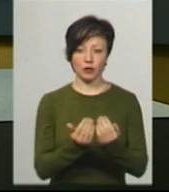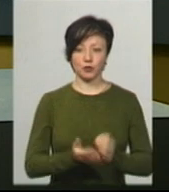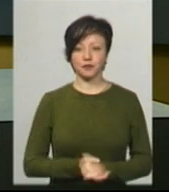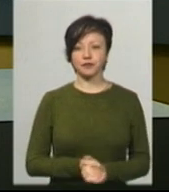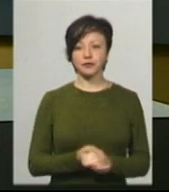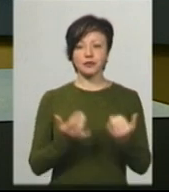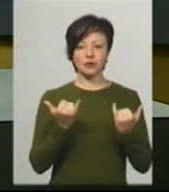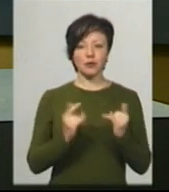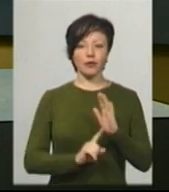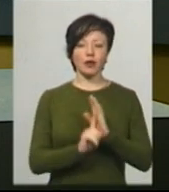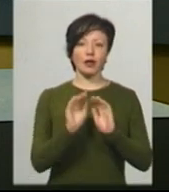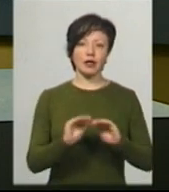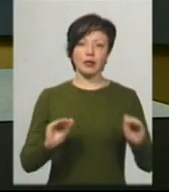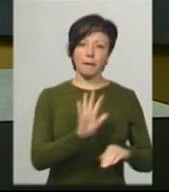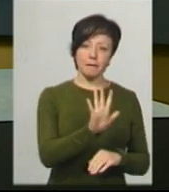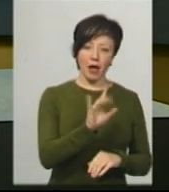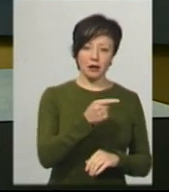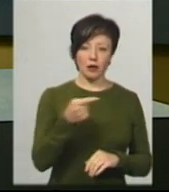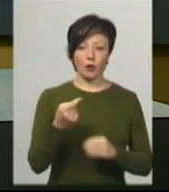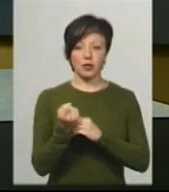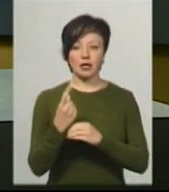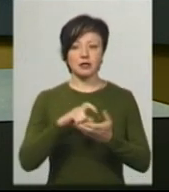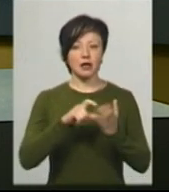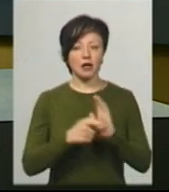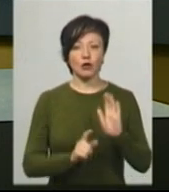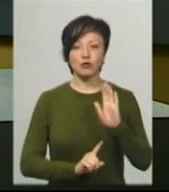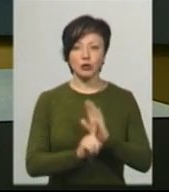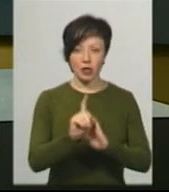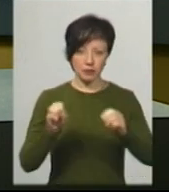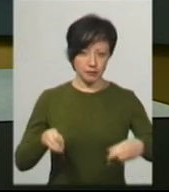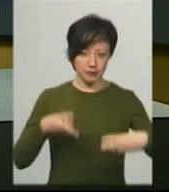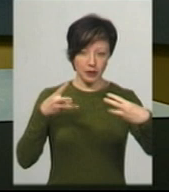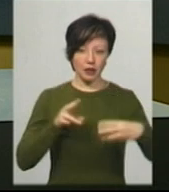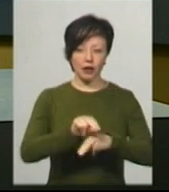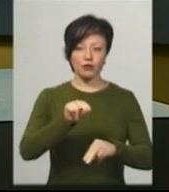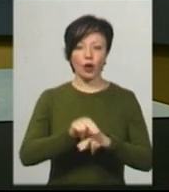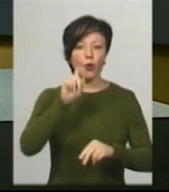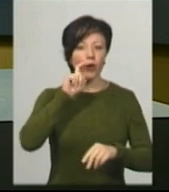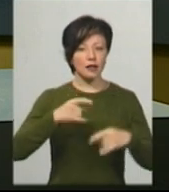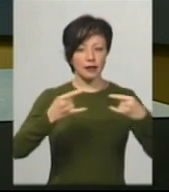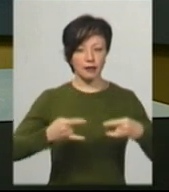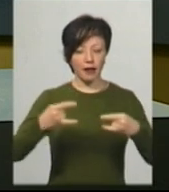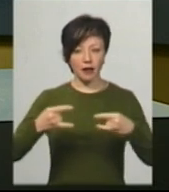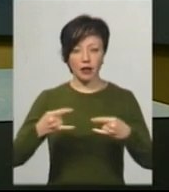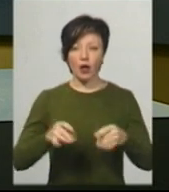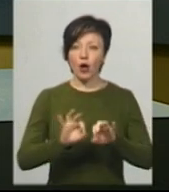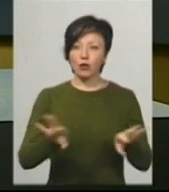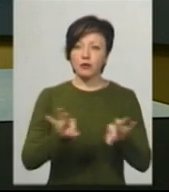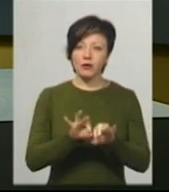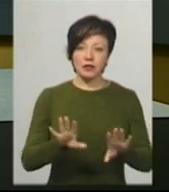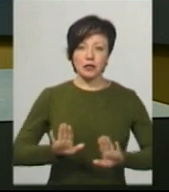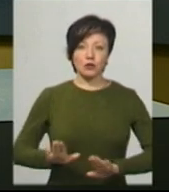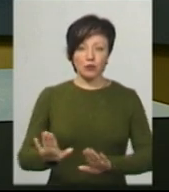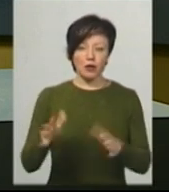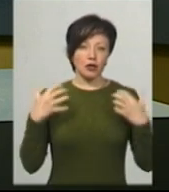Відсьогодні для школярів 5-11 класів розпочали інтерактивне навчання на українських телеканалах. Про це Суспільному розповіла